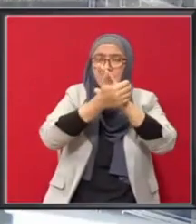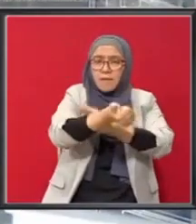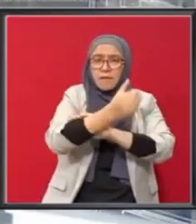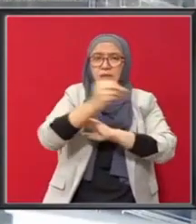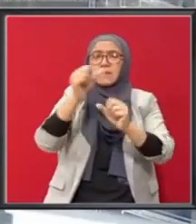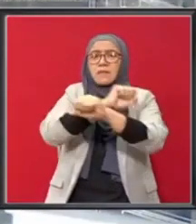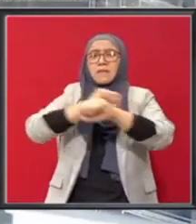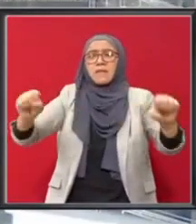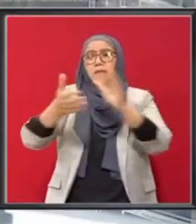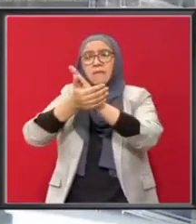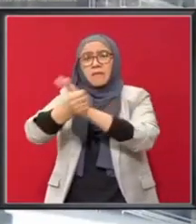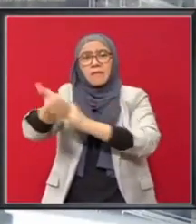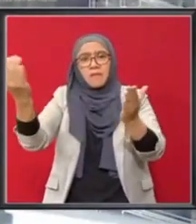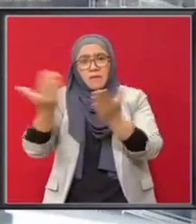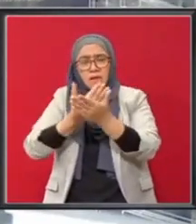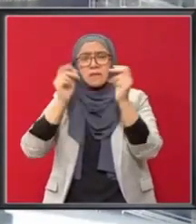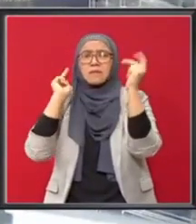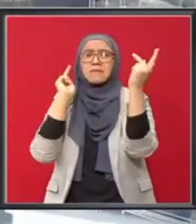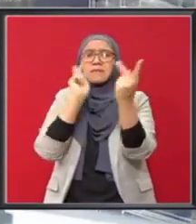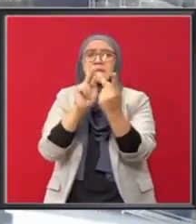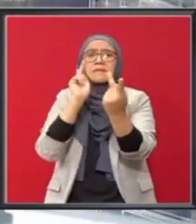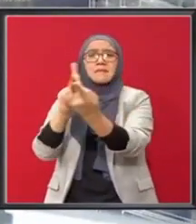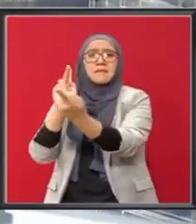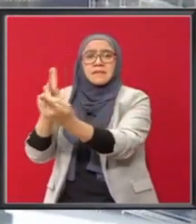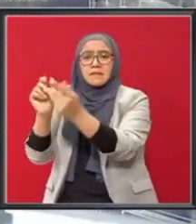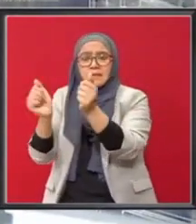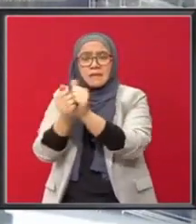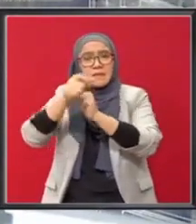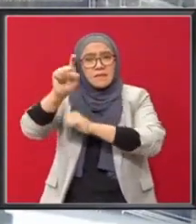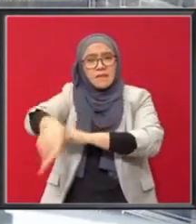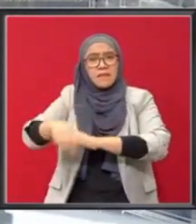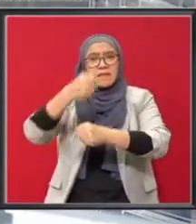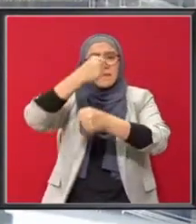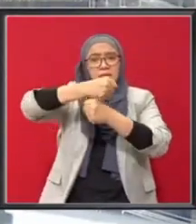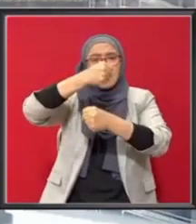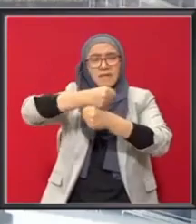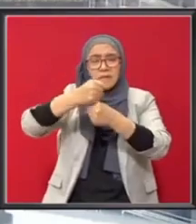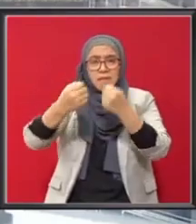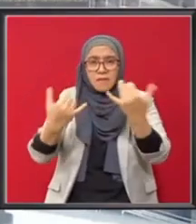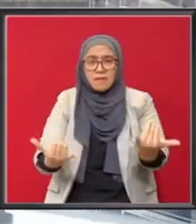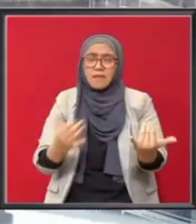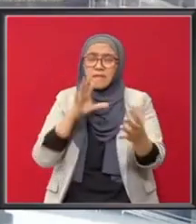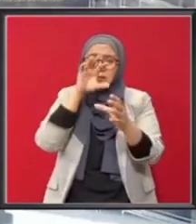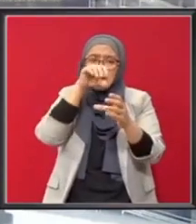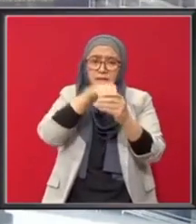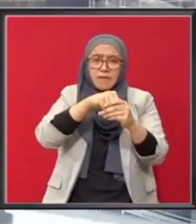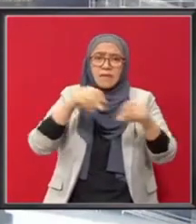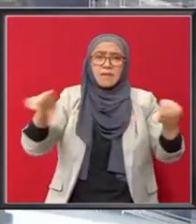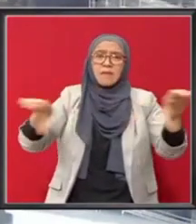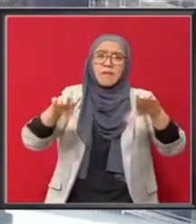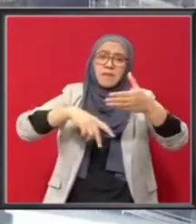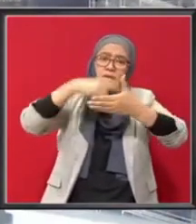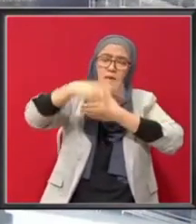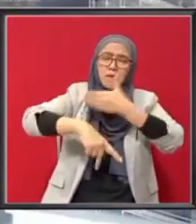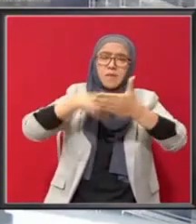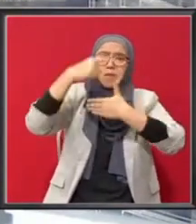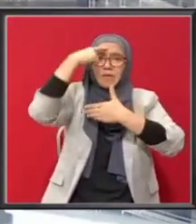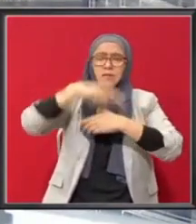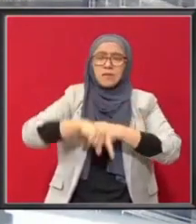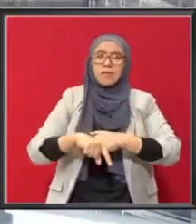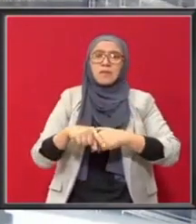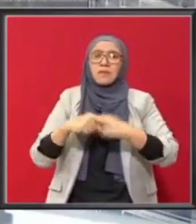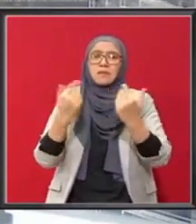kamera barunya menepati kehendak massa kejaan termasuklah a yang mengadakan program-program untuk penganggo seperti